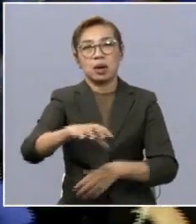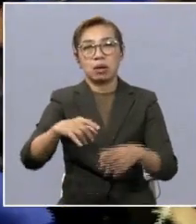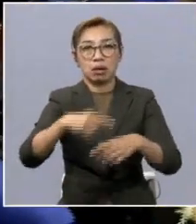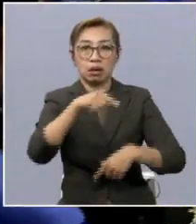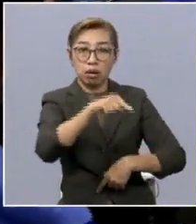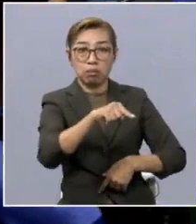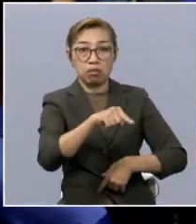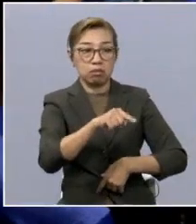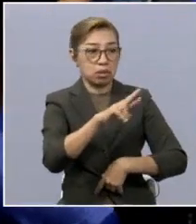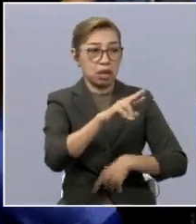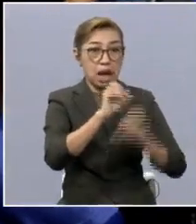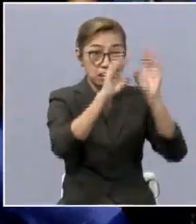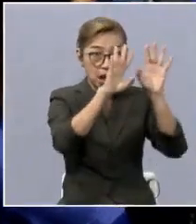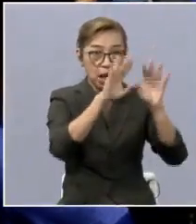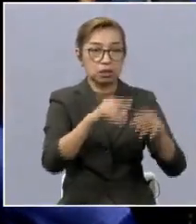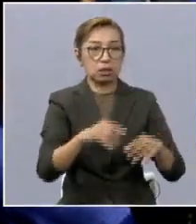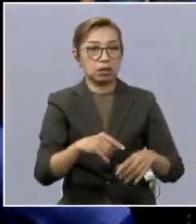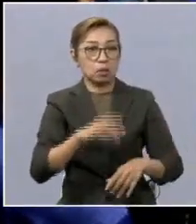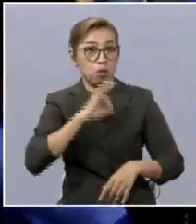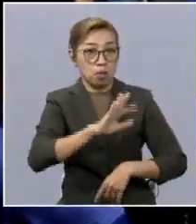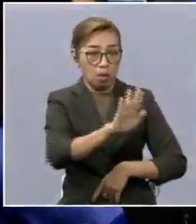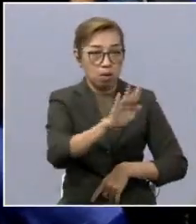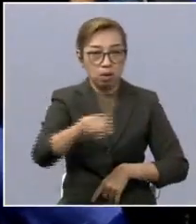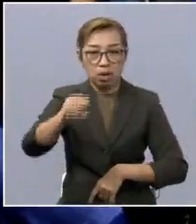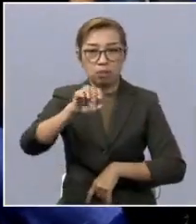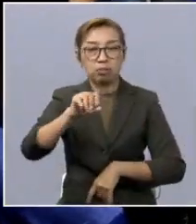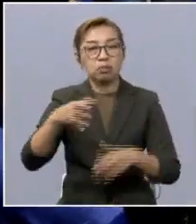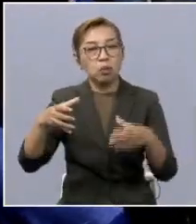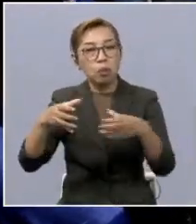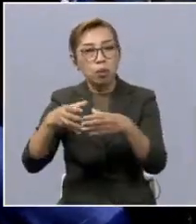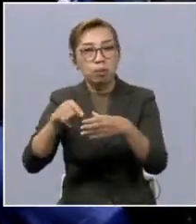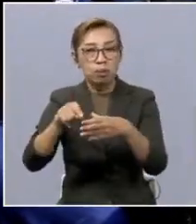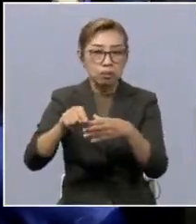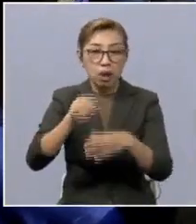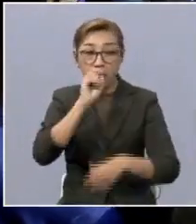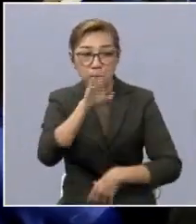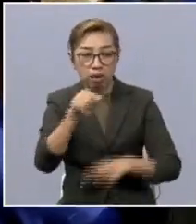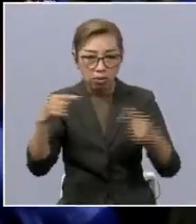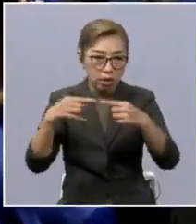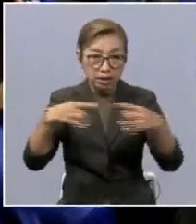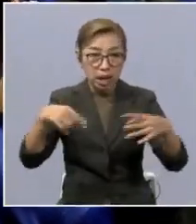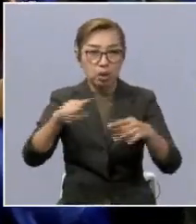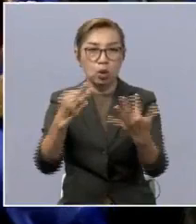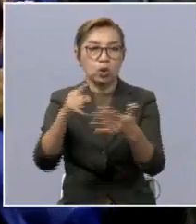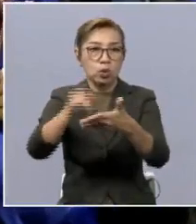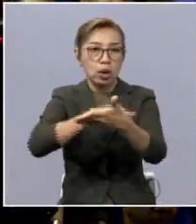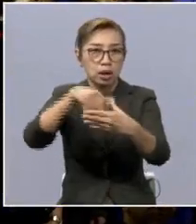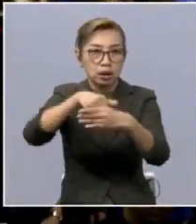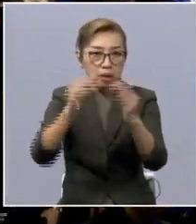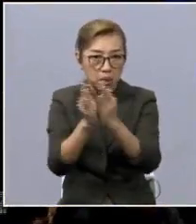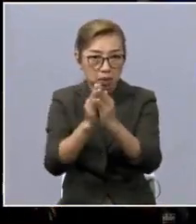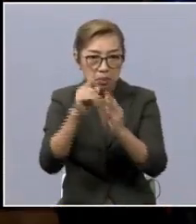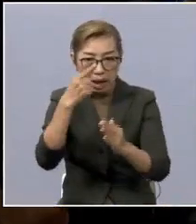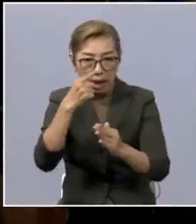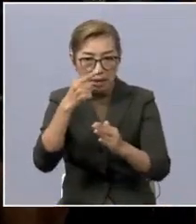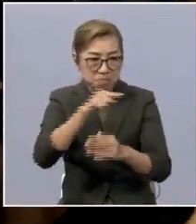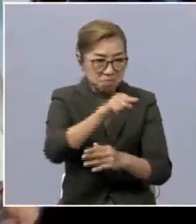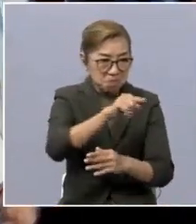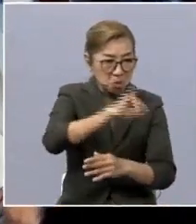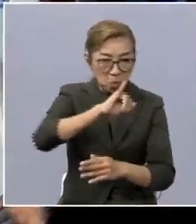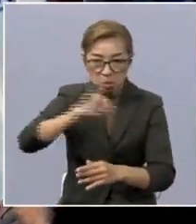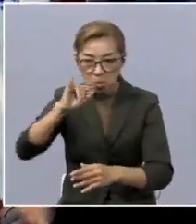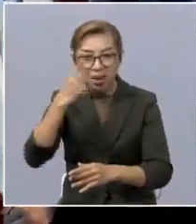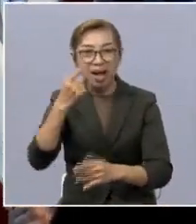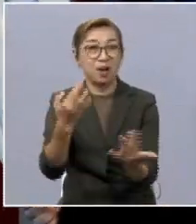นทางกันนะครับซึ่งสุดท้ายก็ต้องรอลุ้นผลการเลือกตั้งและสถานการณ์หลังจากนั้นว่าใครจะแม่นกว่ากัน เวล